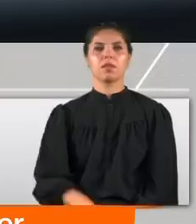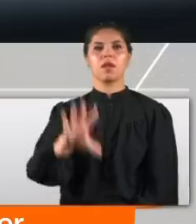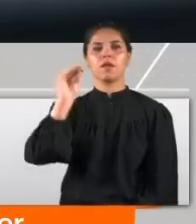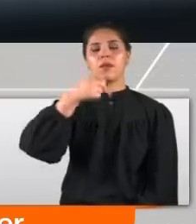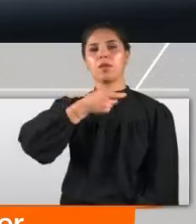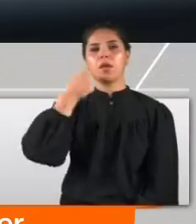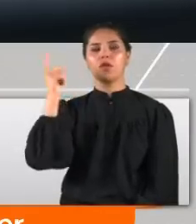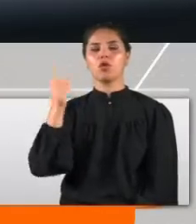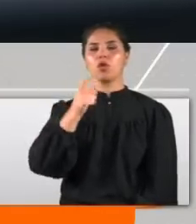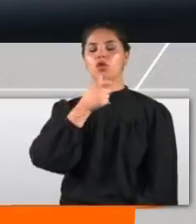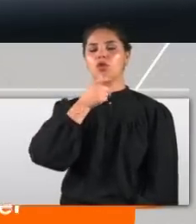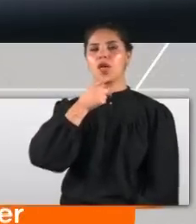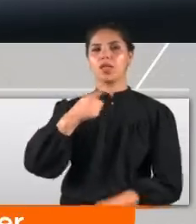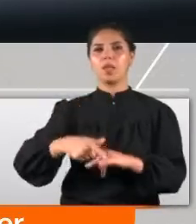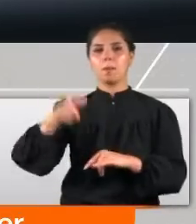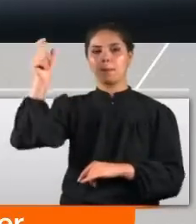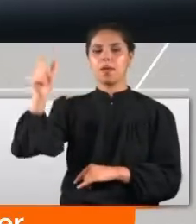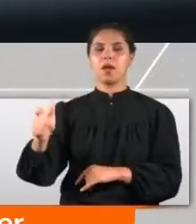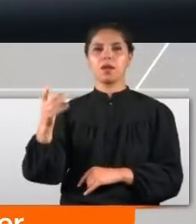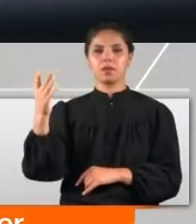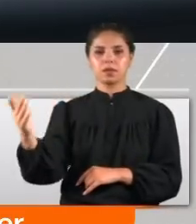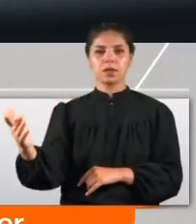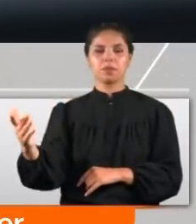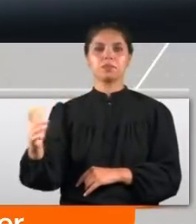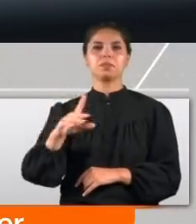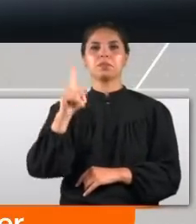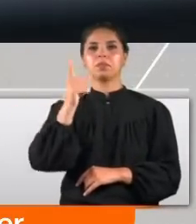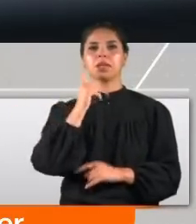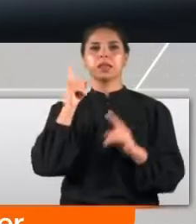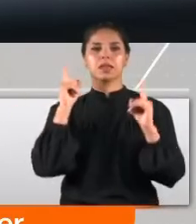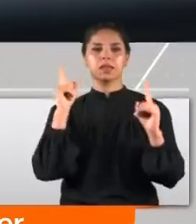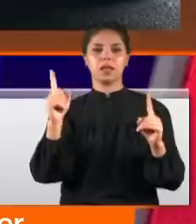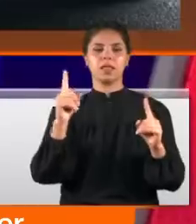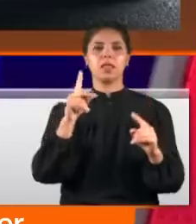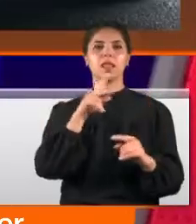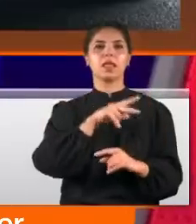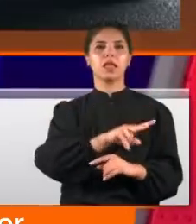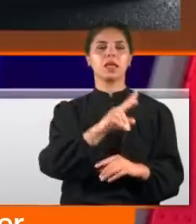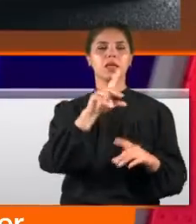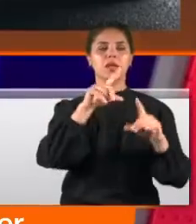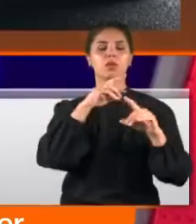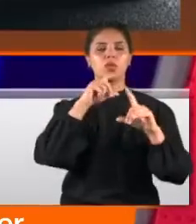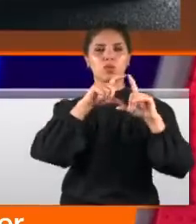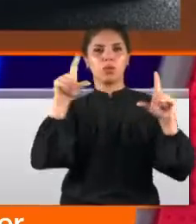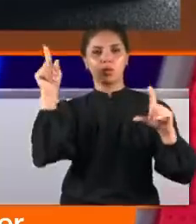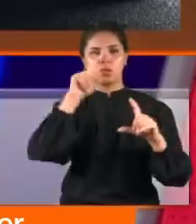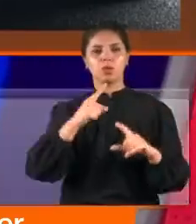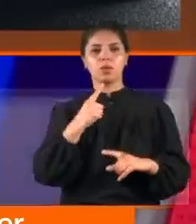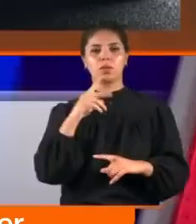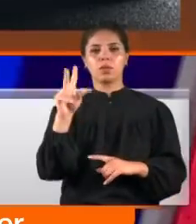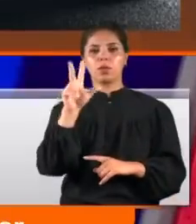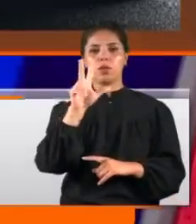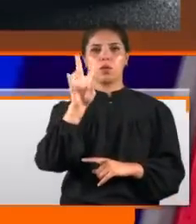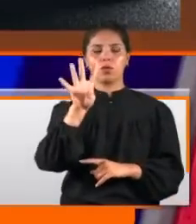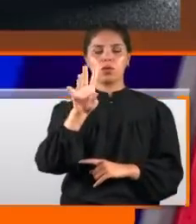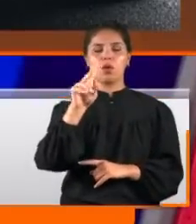Fenerbahçe'nin eski yöneticisi Hakan Bilal Kutlualp'in başı yaklaşık bir yıldır ikiz plakayla dertte. Kutlualp yıllardır